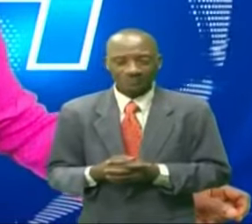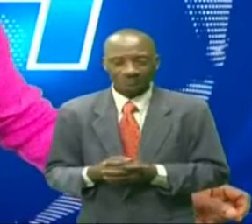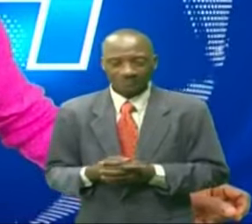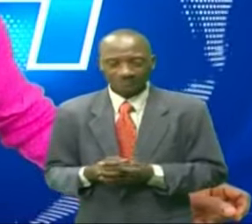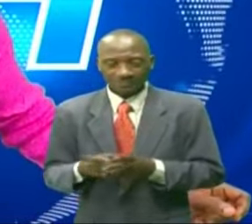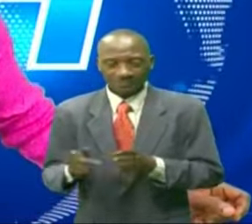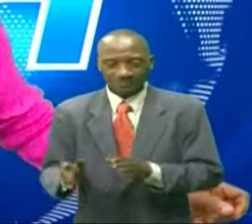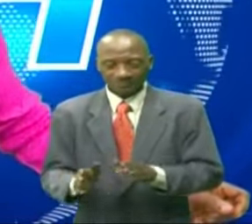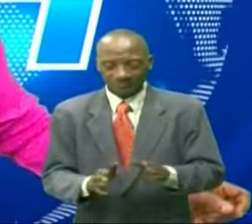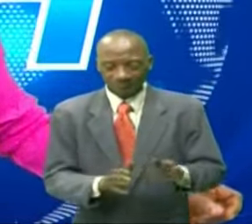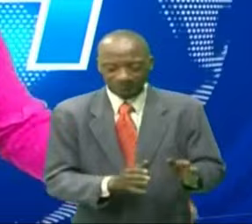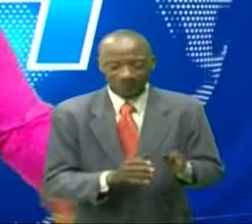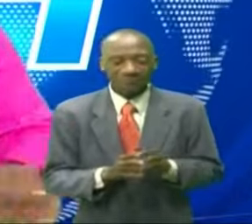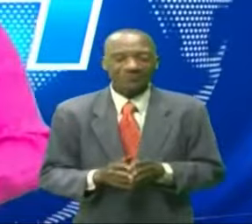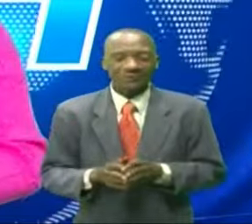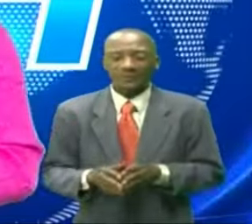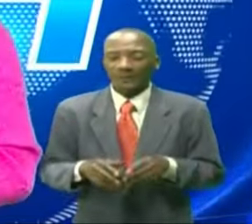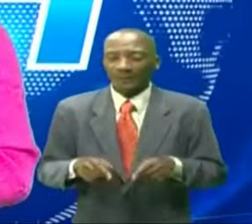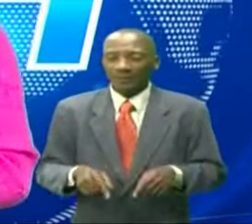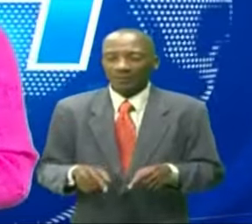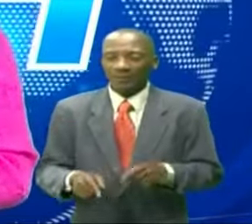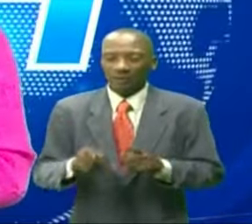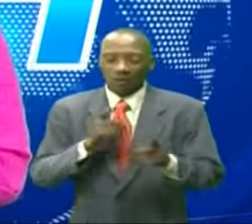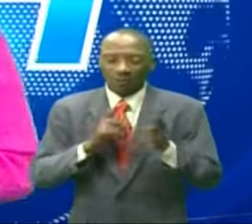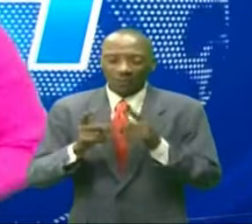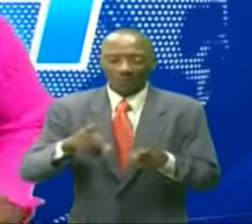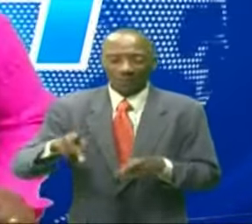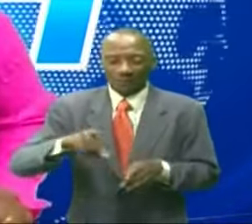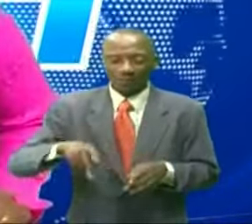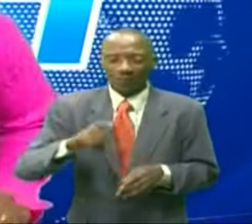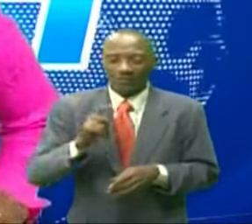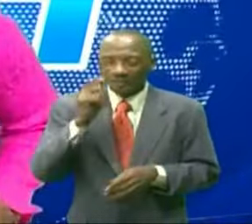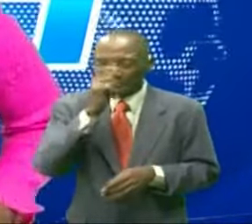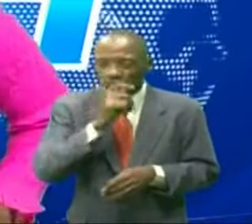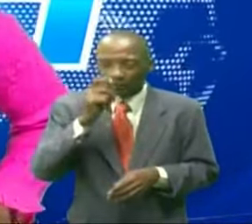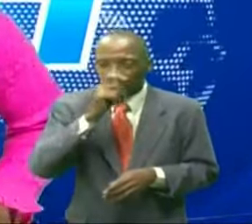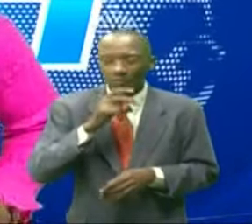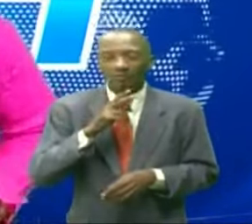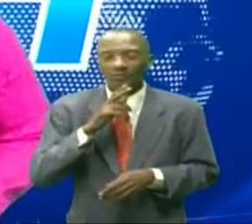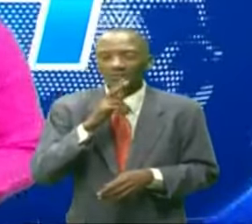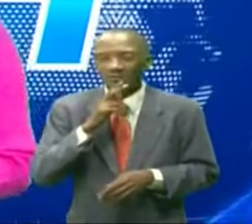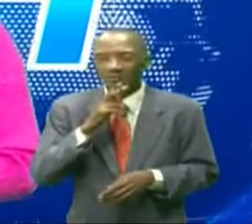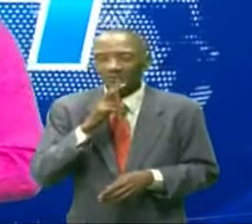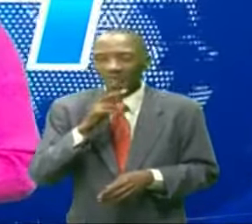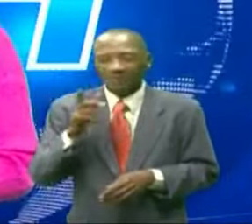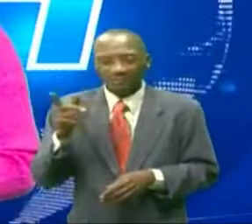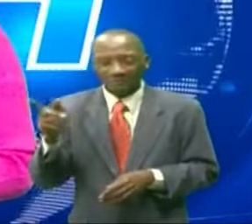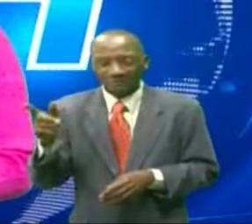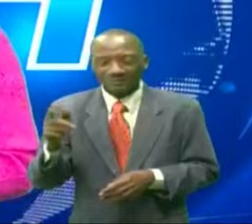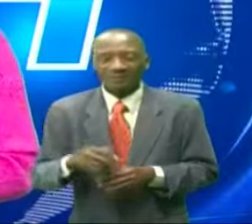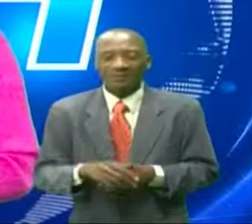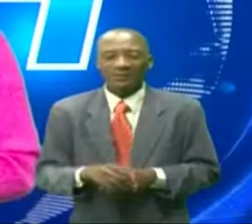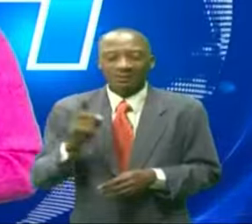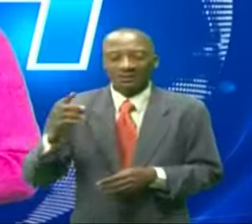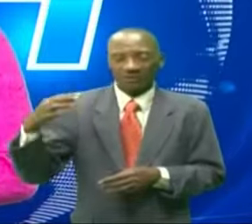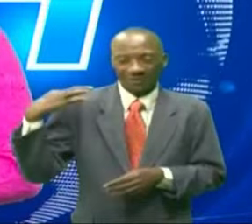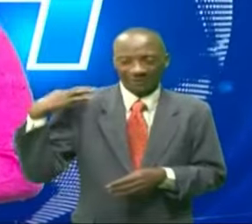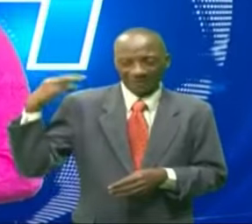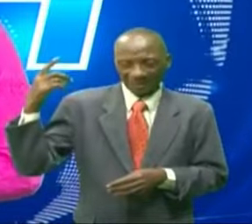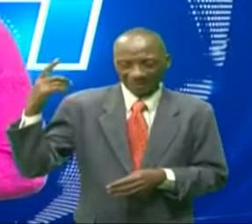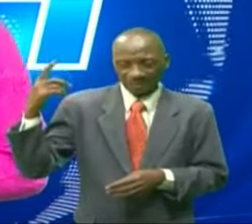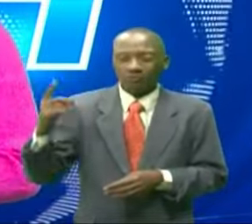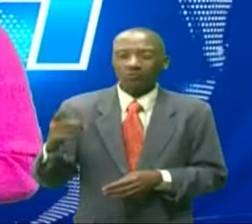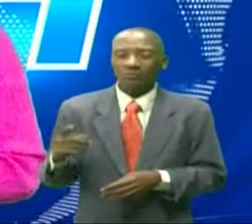Le sud Ubangi pour la Tchopo, le gouverneur intérimaire a reçu en audience une délégation de